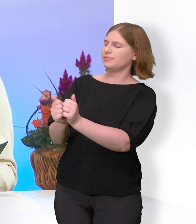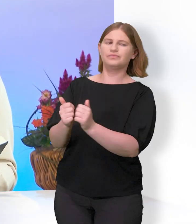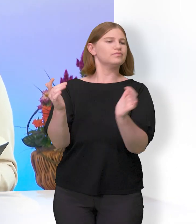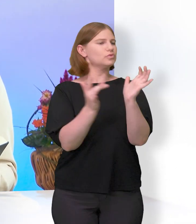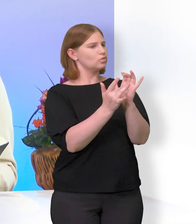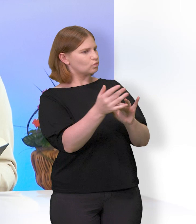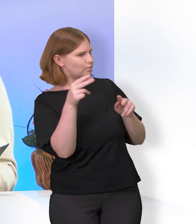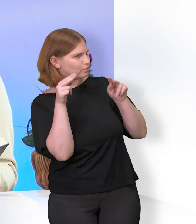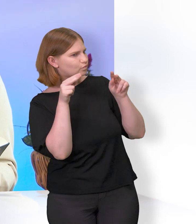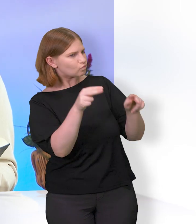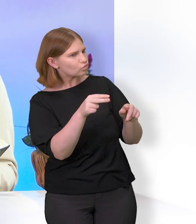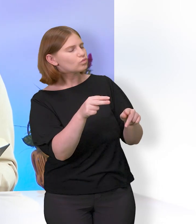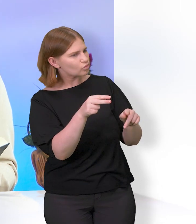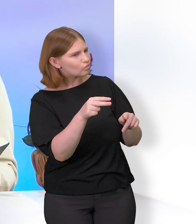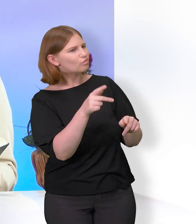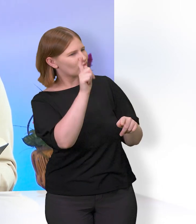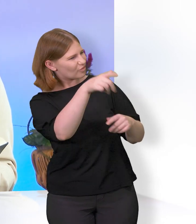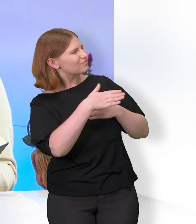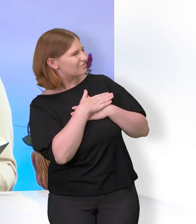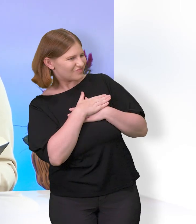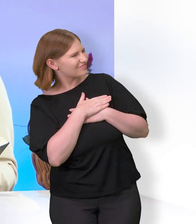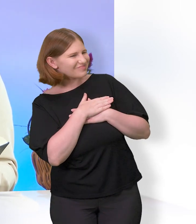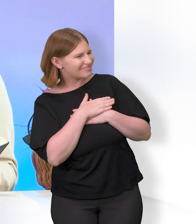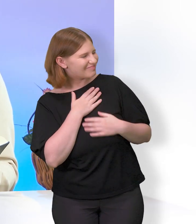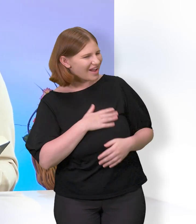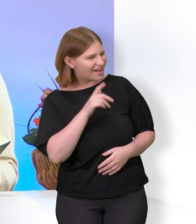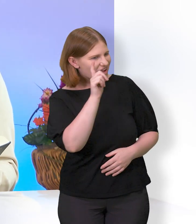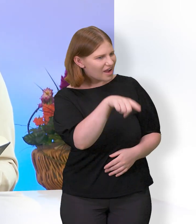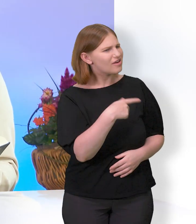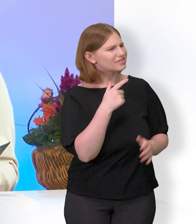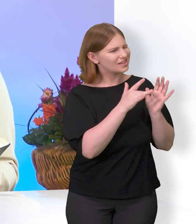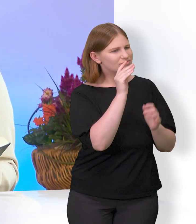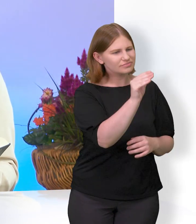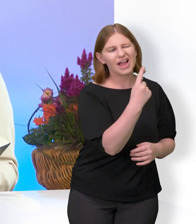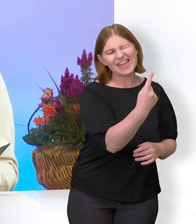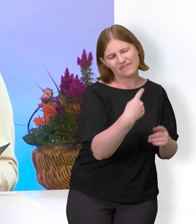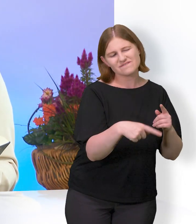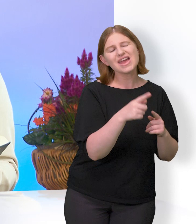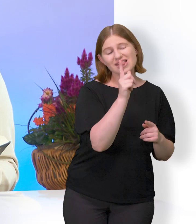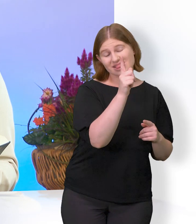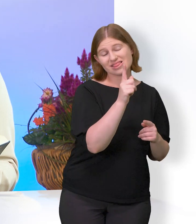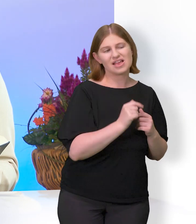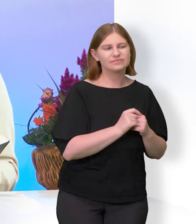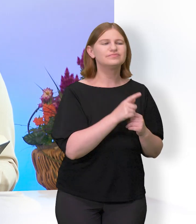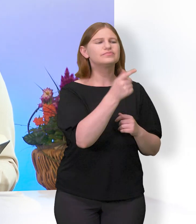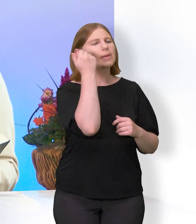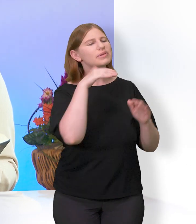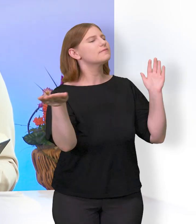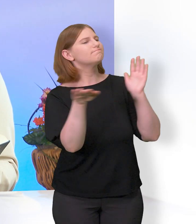Jesus sah ihn an und gewann ihn lieb und sprach zu ihm: Eines fehlt dir. Geh